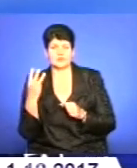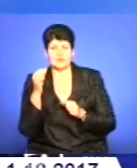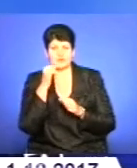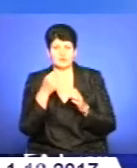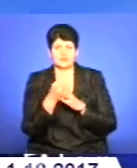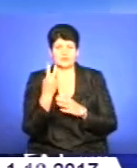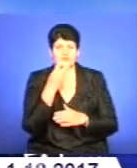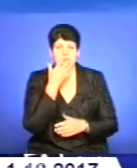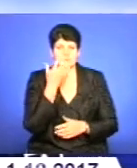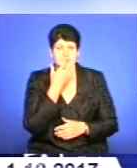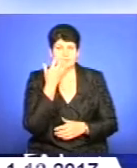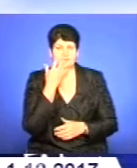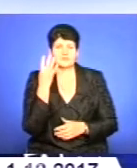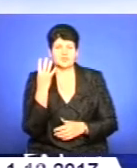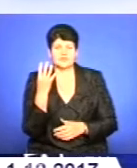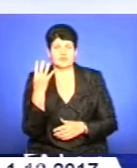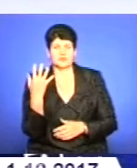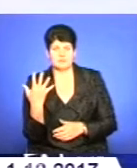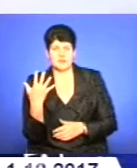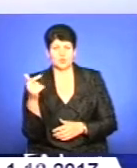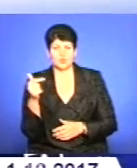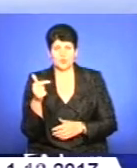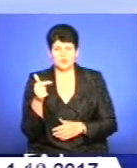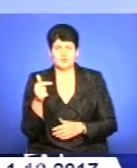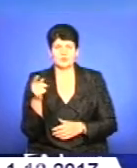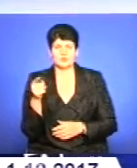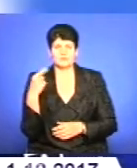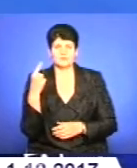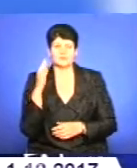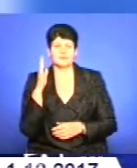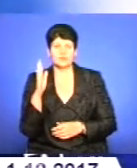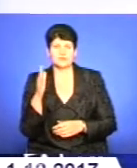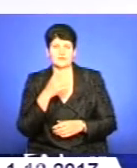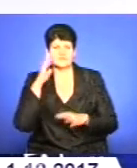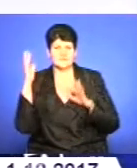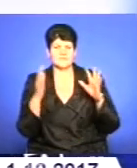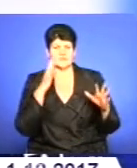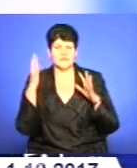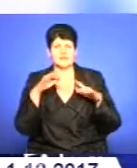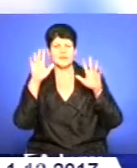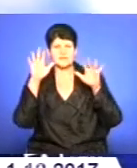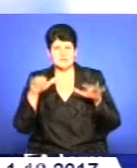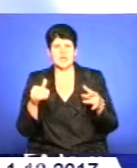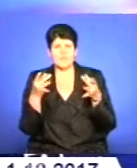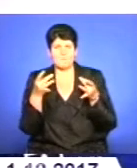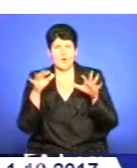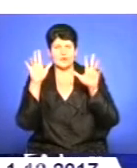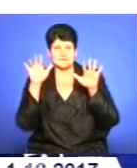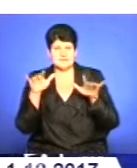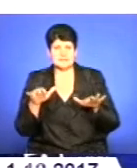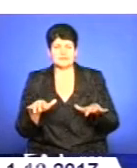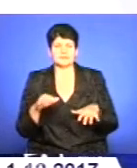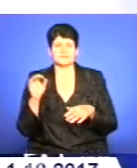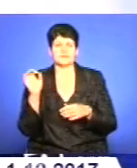морозу до 2 тепла. 4-5 грудня на Тернопільщині буде вітряно, часом сніг та мокрий сніг, температурні